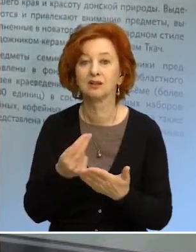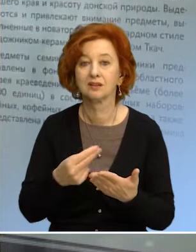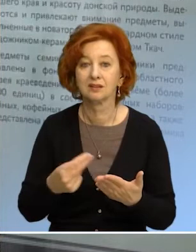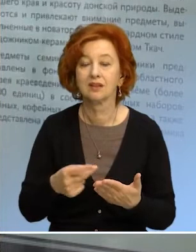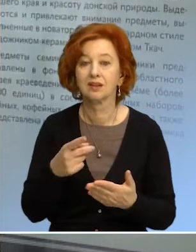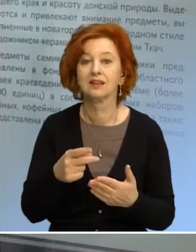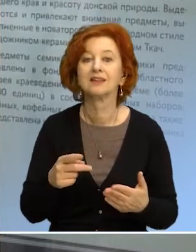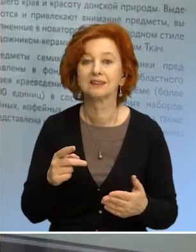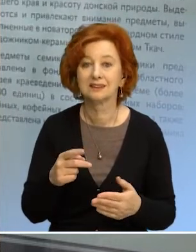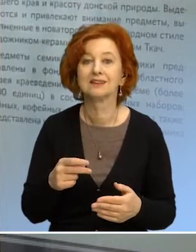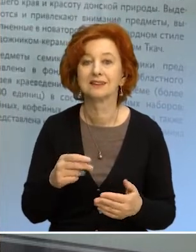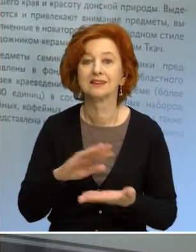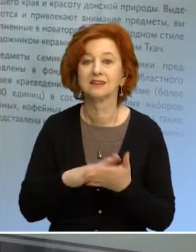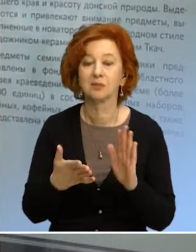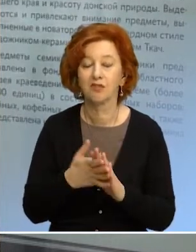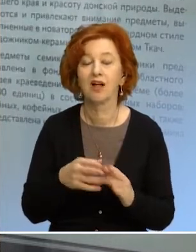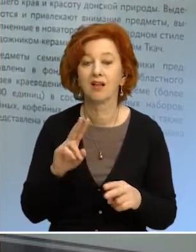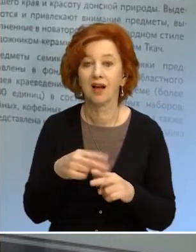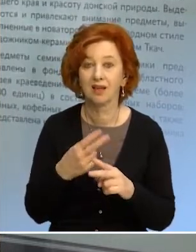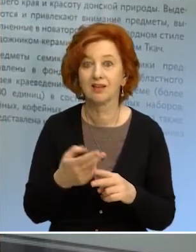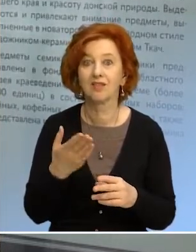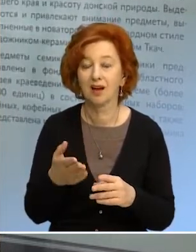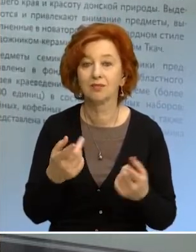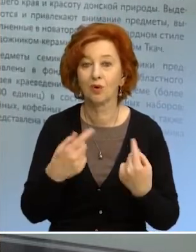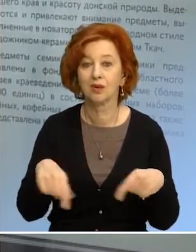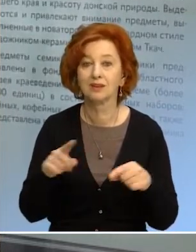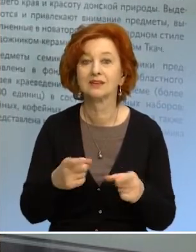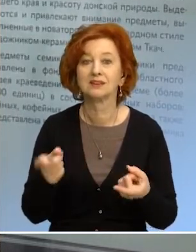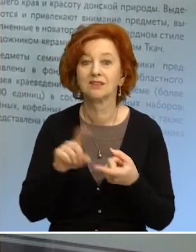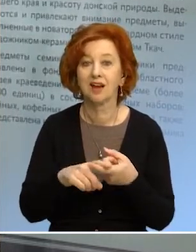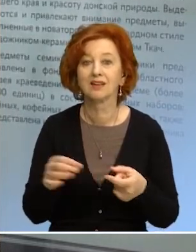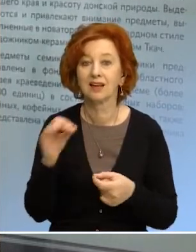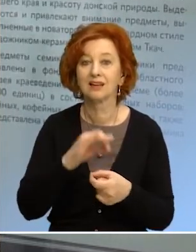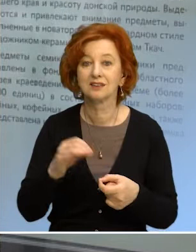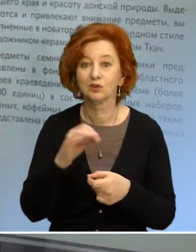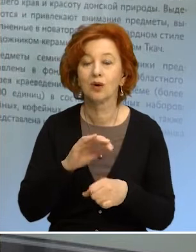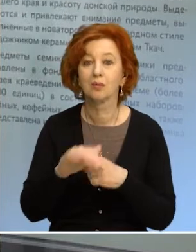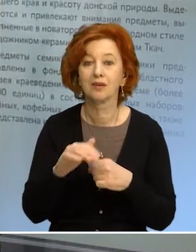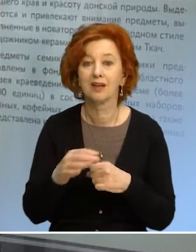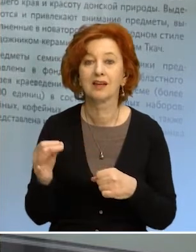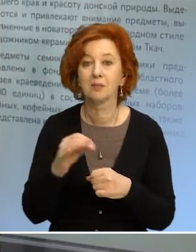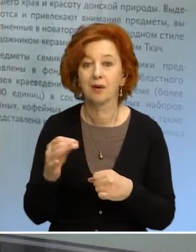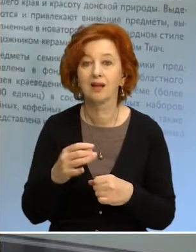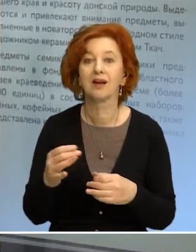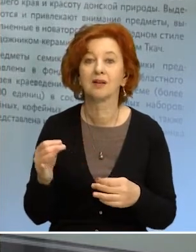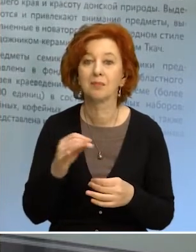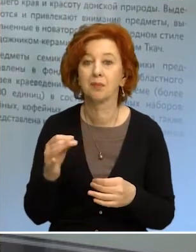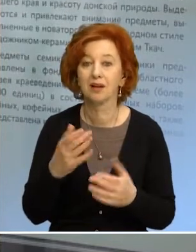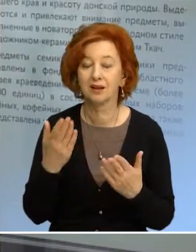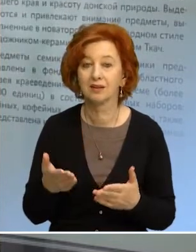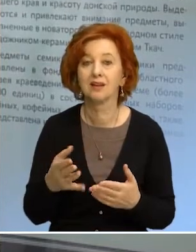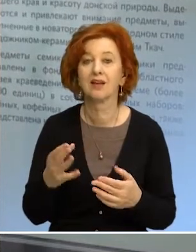изображен символ этого ордена. И вот такая история связана с производителем, с императором, с